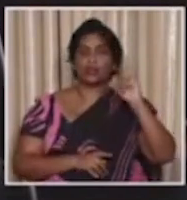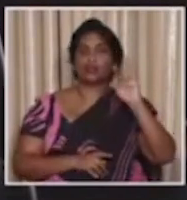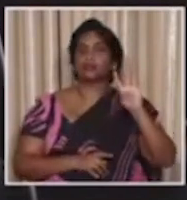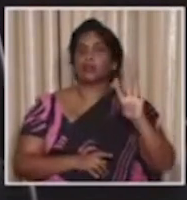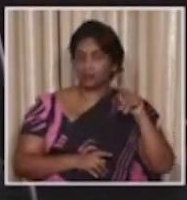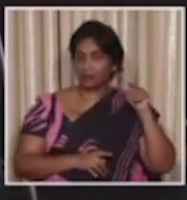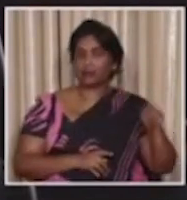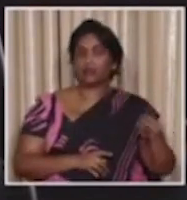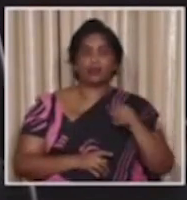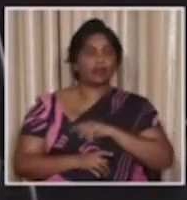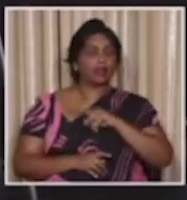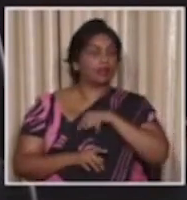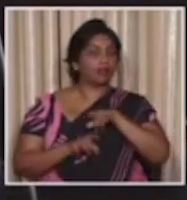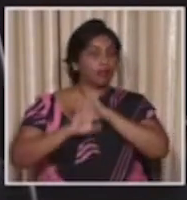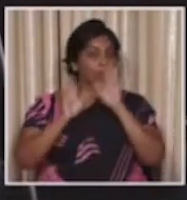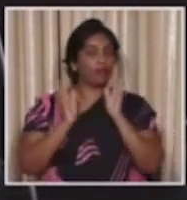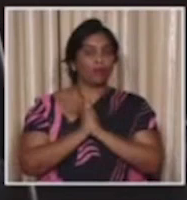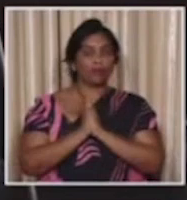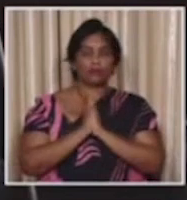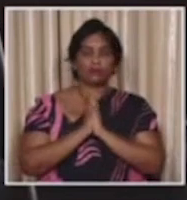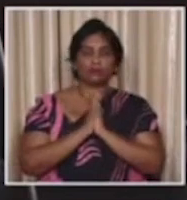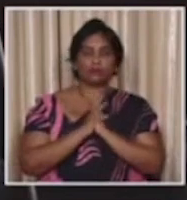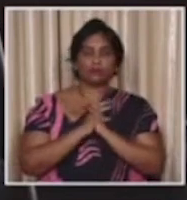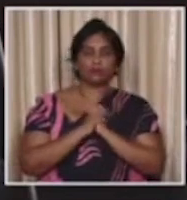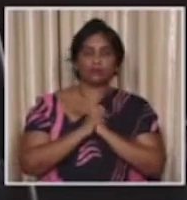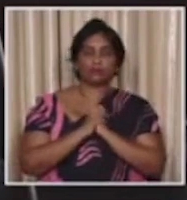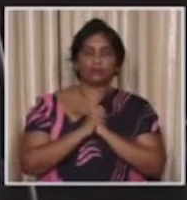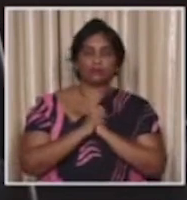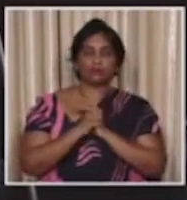හෙක්ටයාර 23746 තමයි